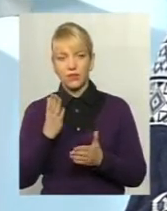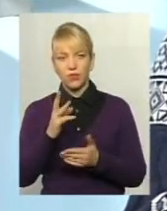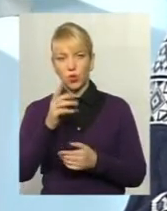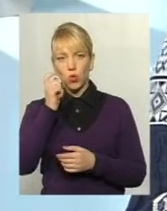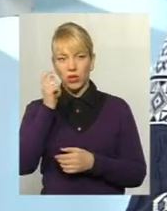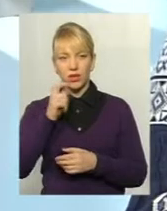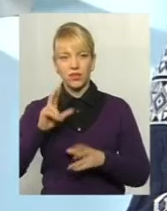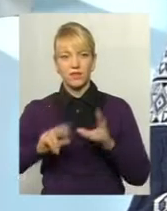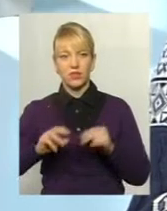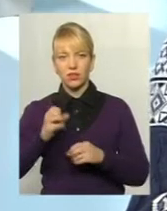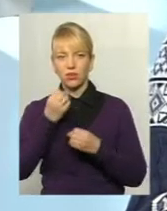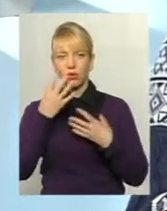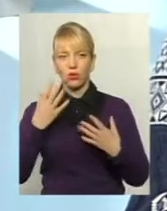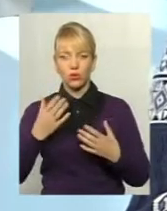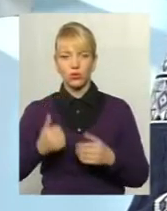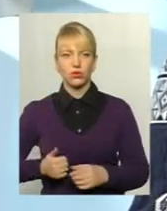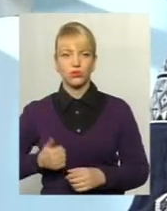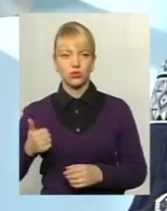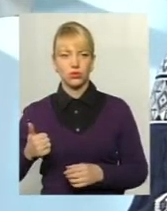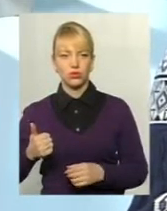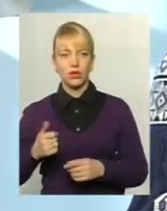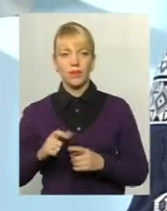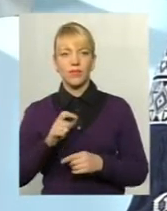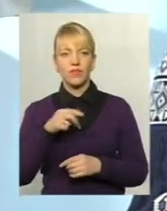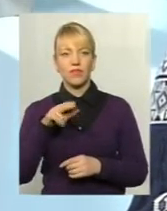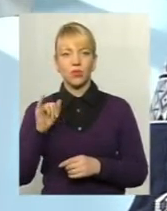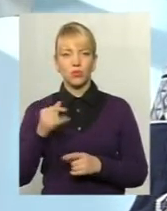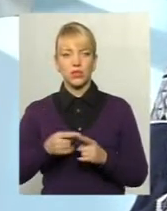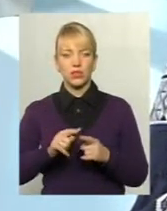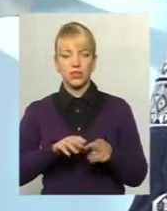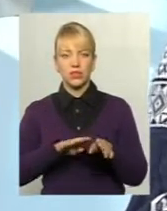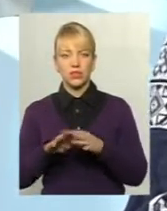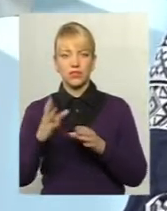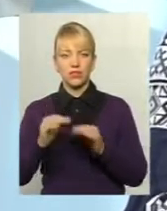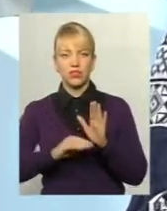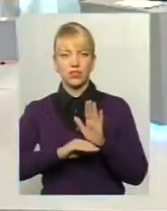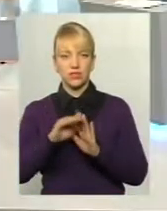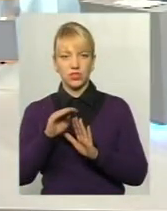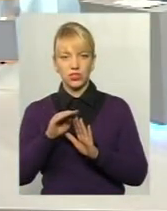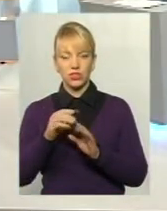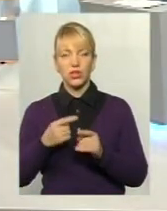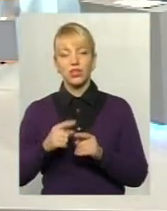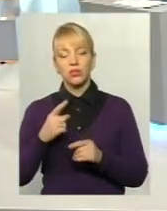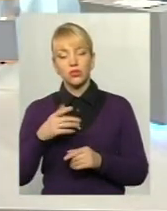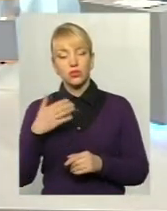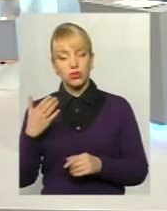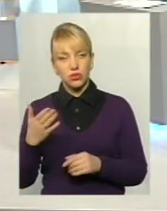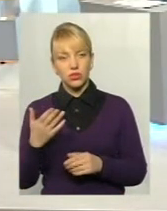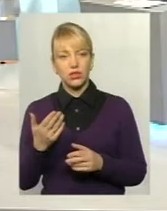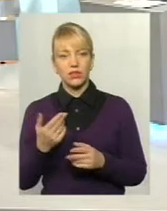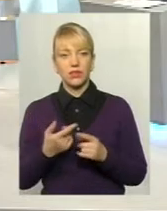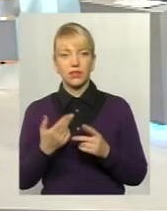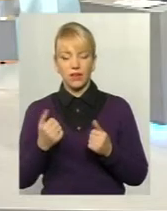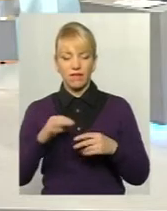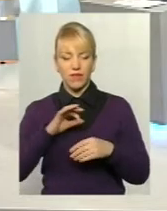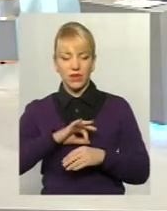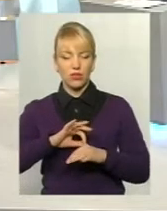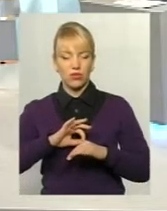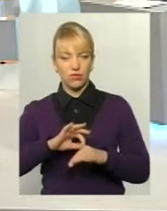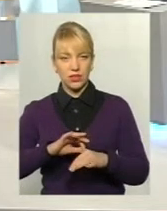вважається хорошою, достойною, в Європі її рівень значно вищий. Тобто тут з однієї сторони вигідно вести бізнес, з іншої